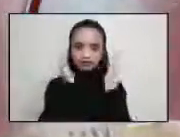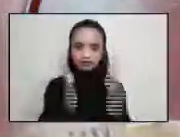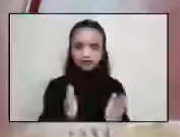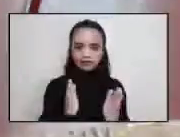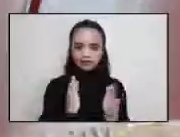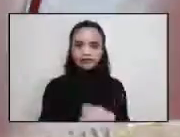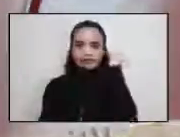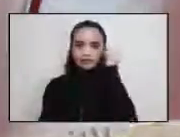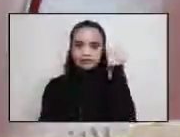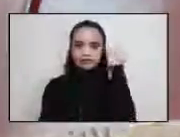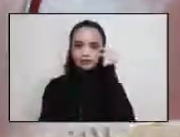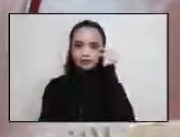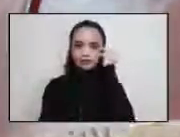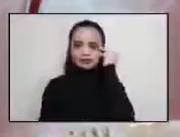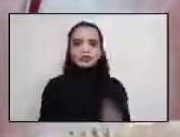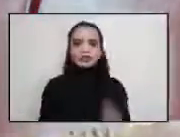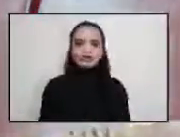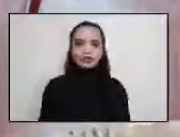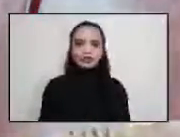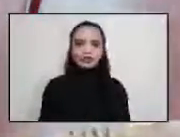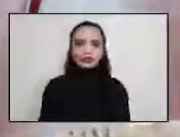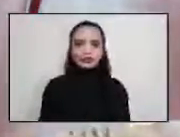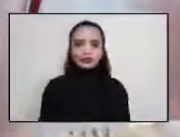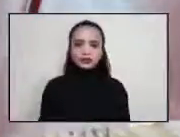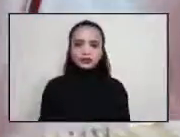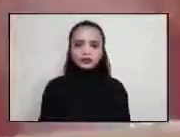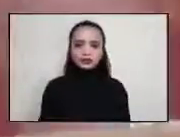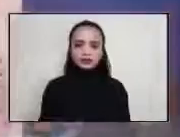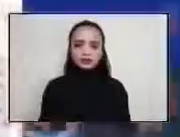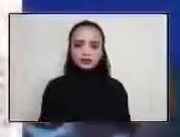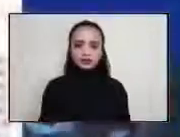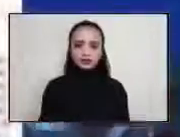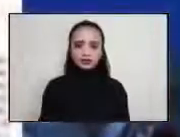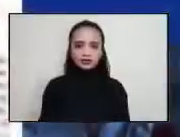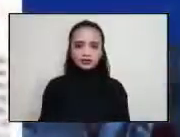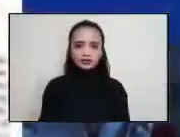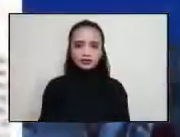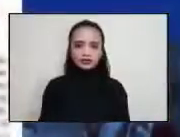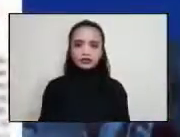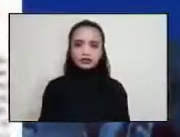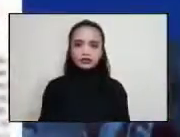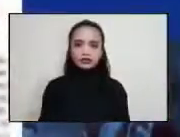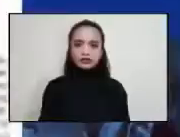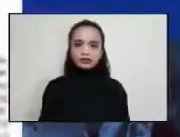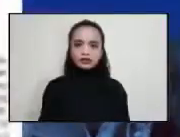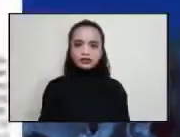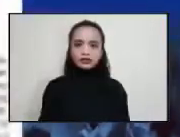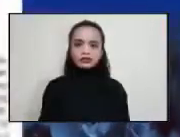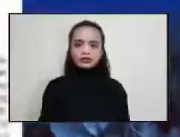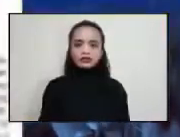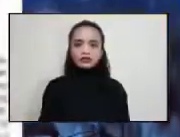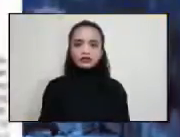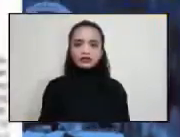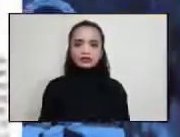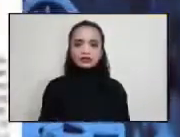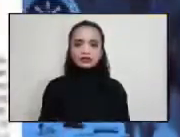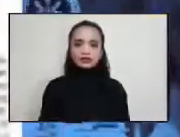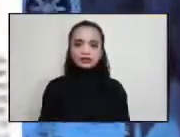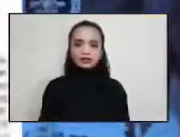about sa vaccine, yung laman ng mga broadsheets natin. Sabi nga rito, no, government ramps up vaccines orders. So,